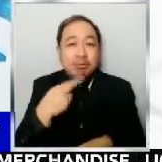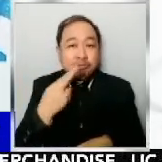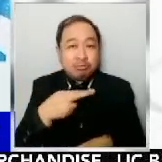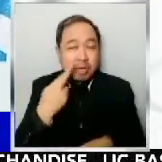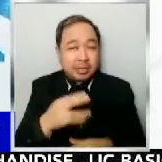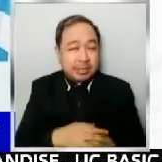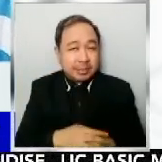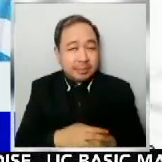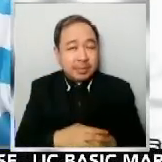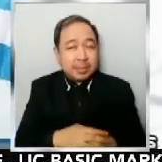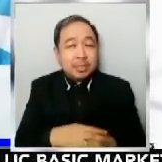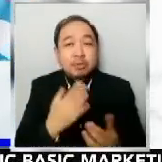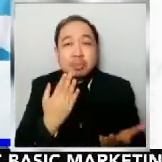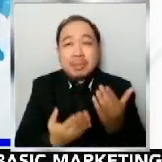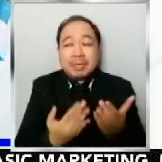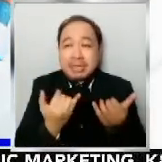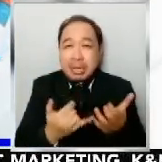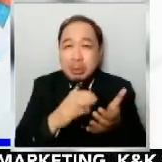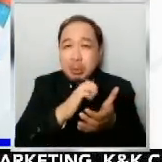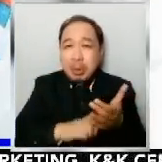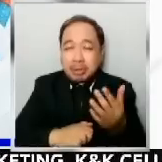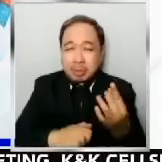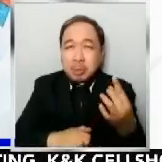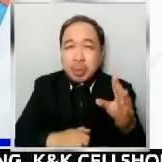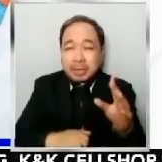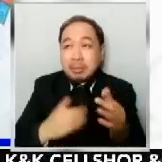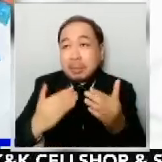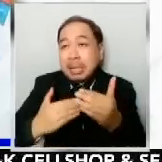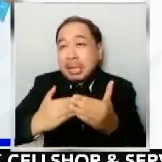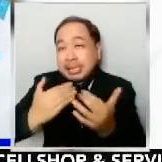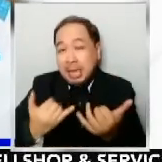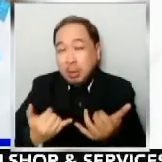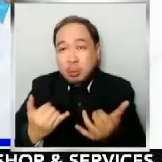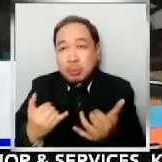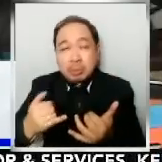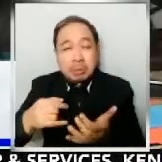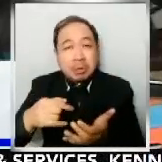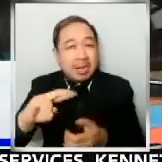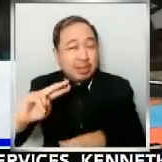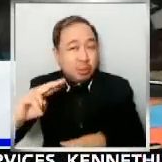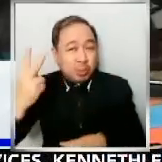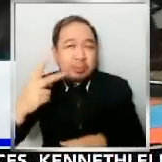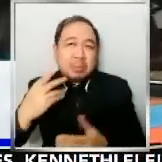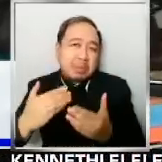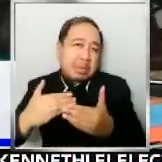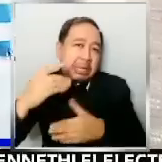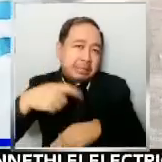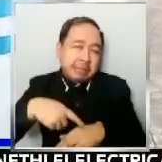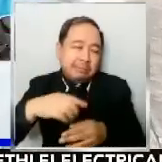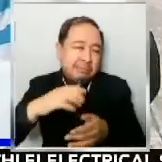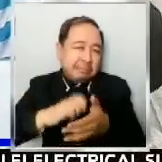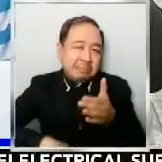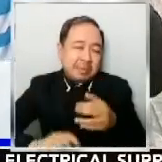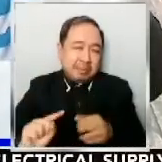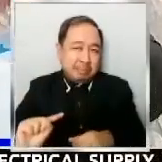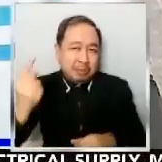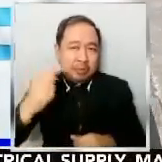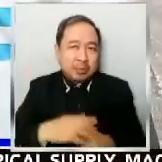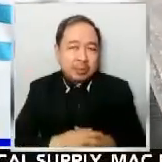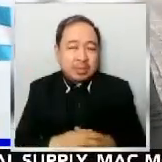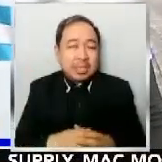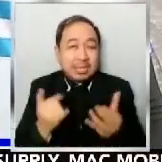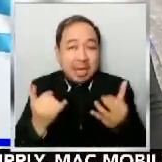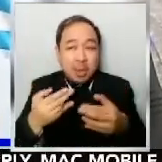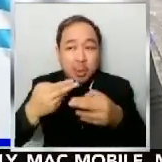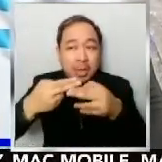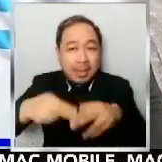2, baka susunod na magmahal, isa na lang. Opo, para makatipid po ma'am. Nagmahal na kasi ang sangkap na itlog bukod pa sa mahal